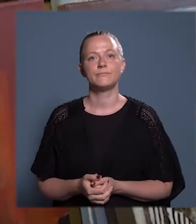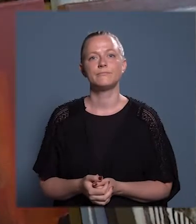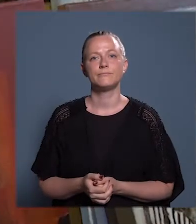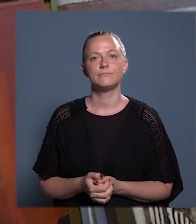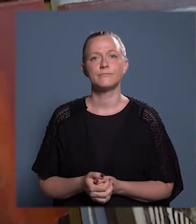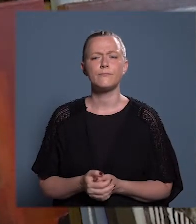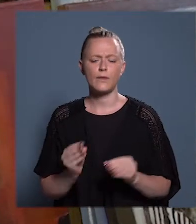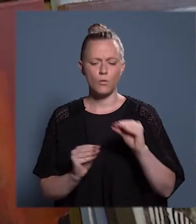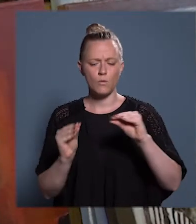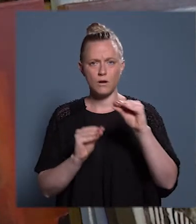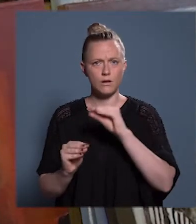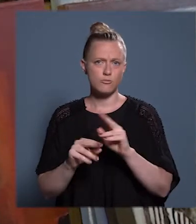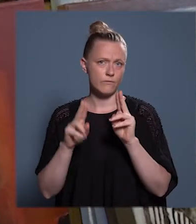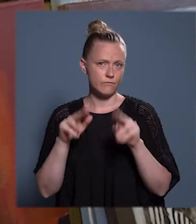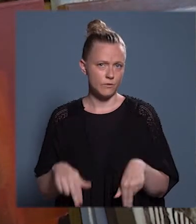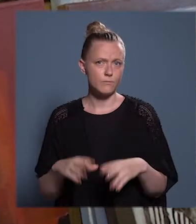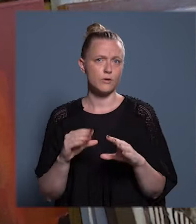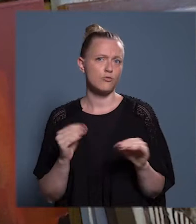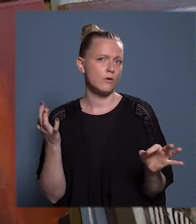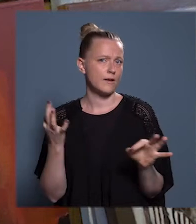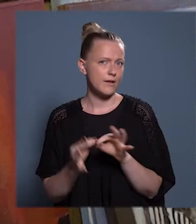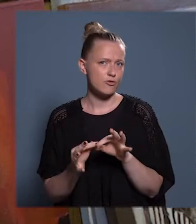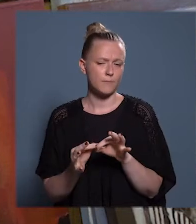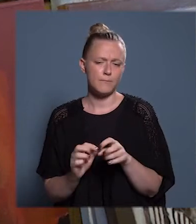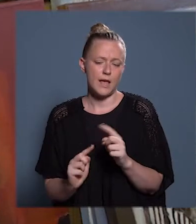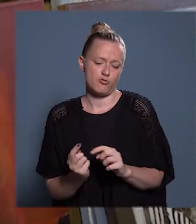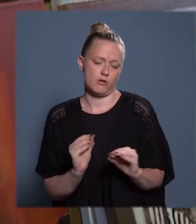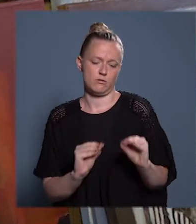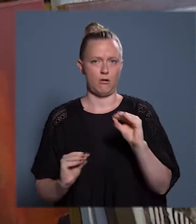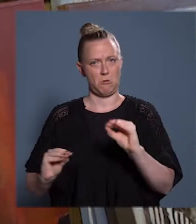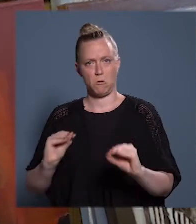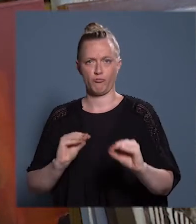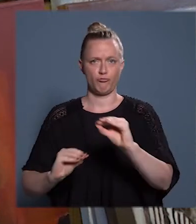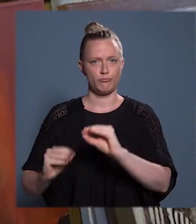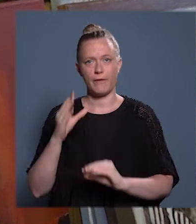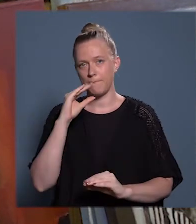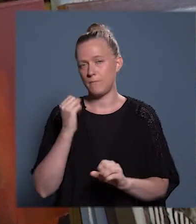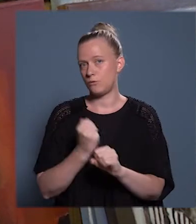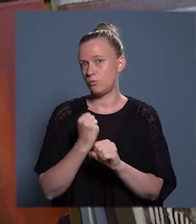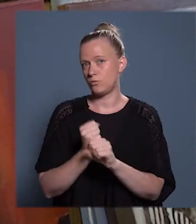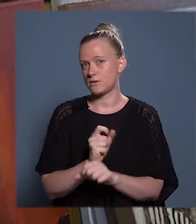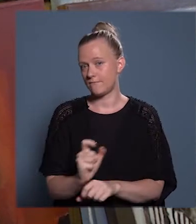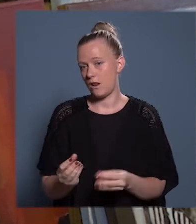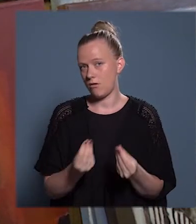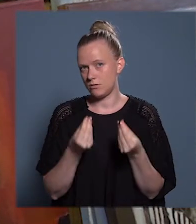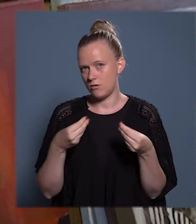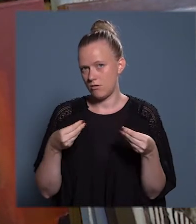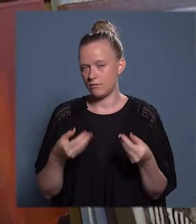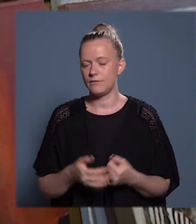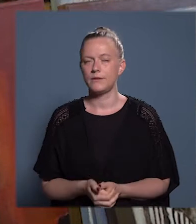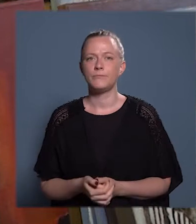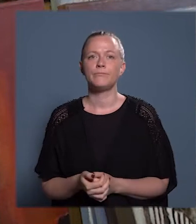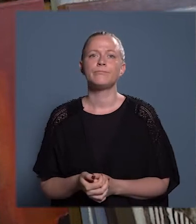Kollázzsal tulajdonképpen az sok esetben esetlegessé válik, ahogy az ember dolgozik ezzel az anyaggal, és